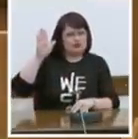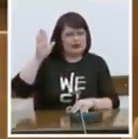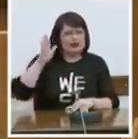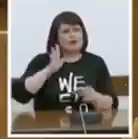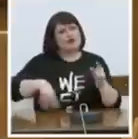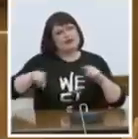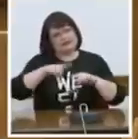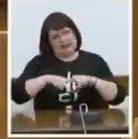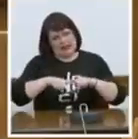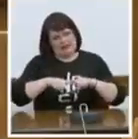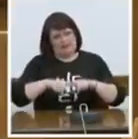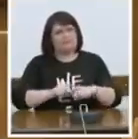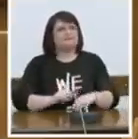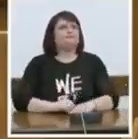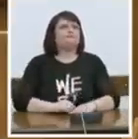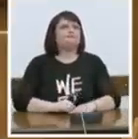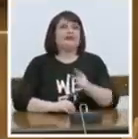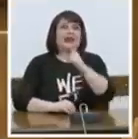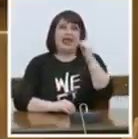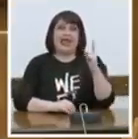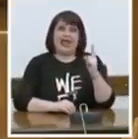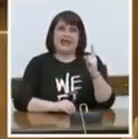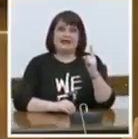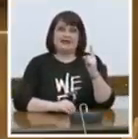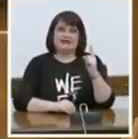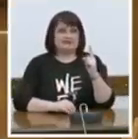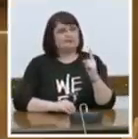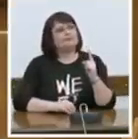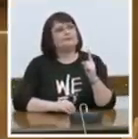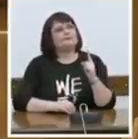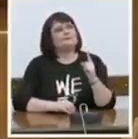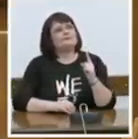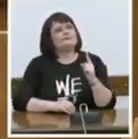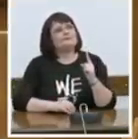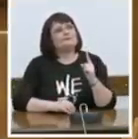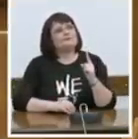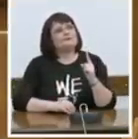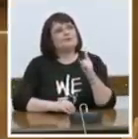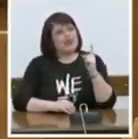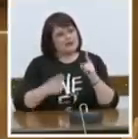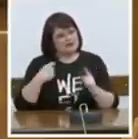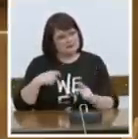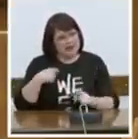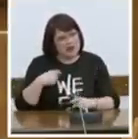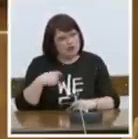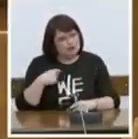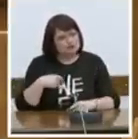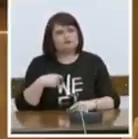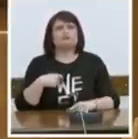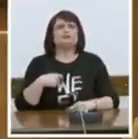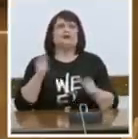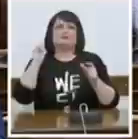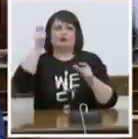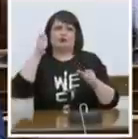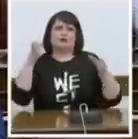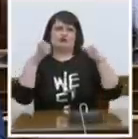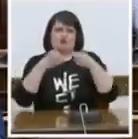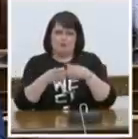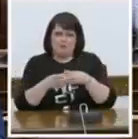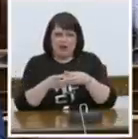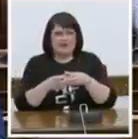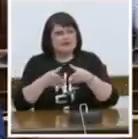Ελλάδα. 1 ιατρός είναι μέλος της κοινοβουλευτικής ομάδας της